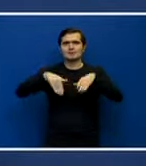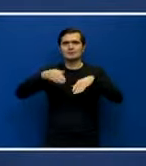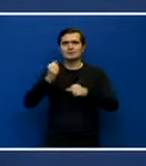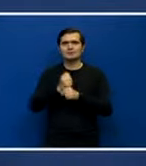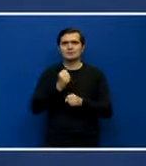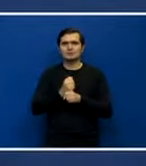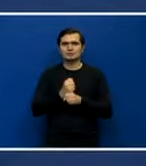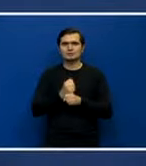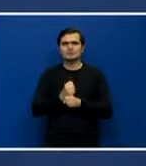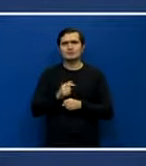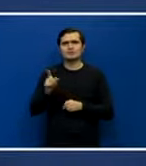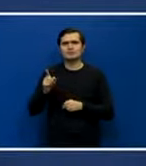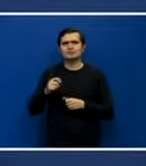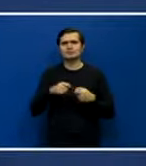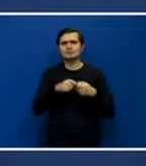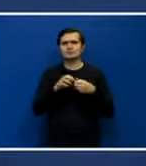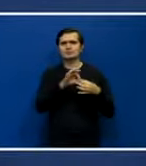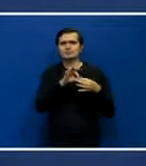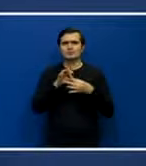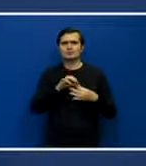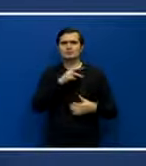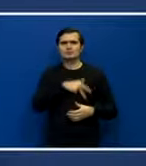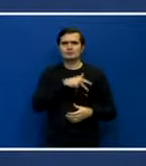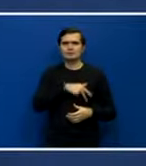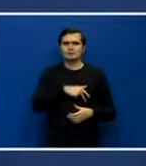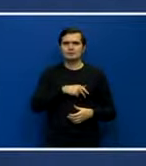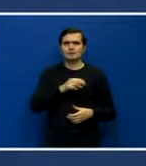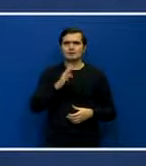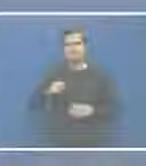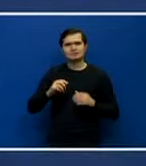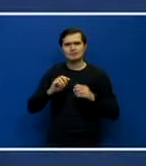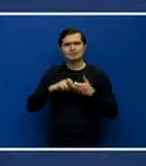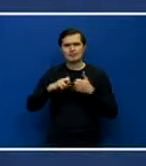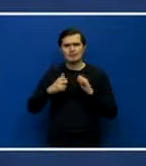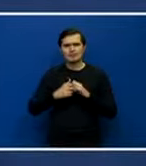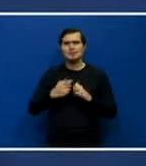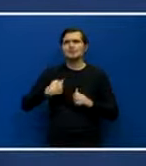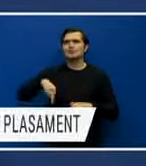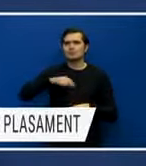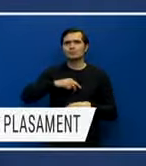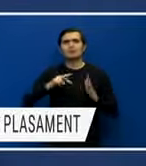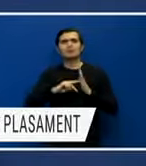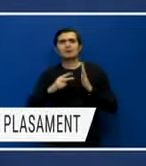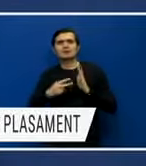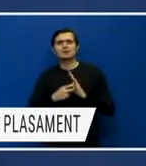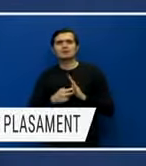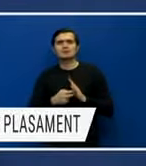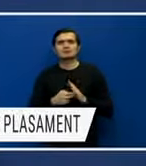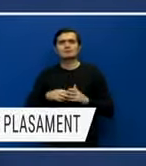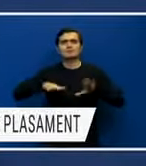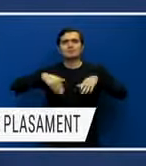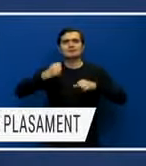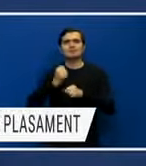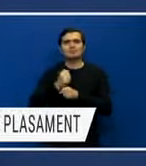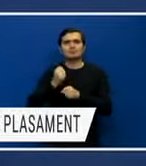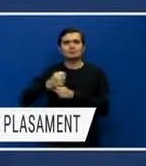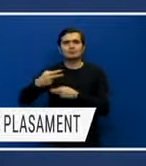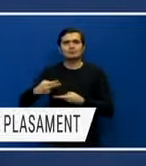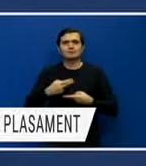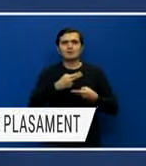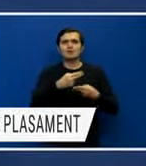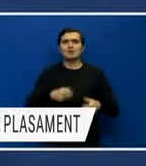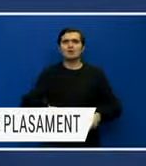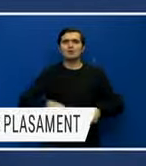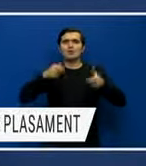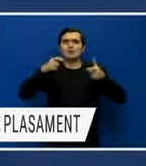ministru al Muncii și Solidarității Sociale, Marius Budăi. Ne-am organizat astfel încât domnia sa să trimită corpul de control, ceea